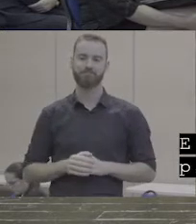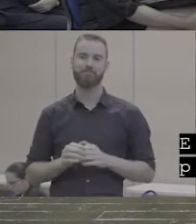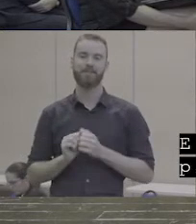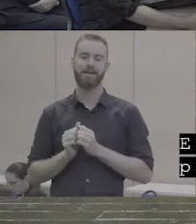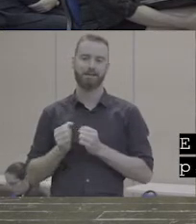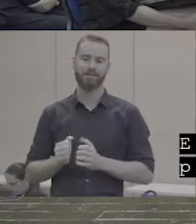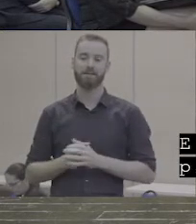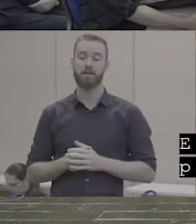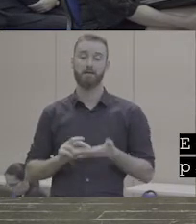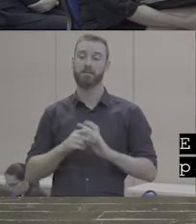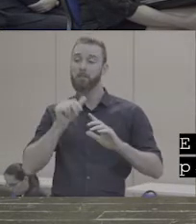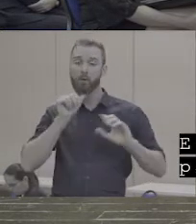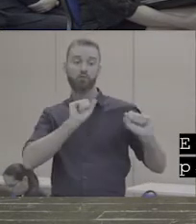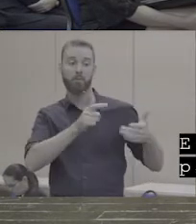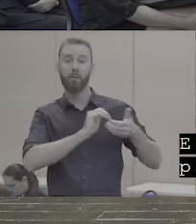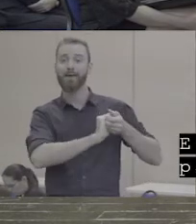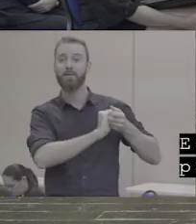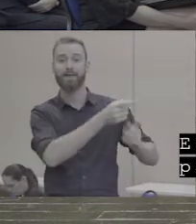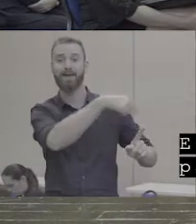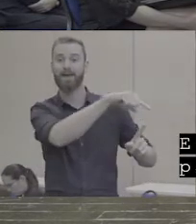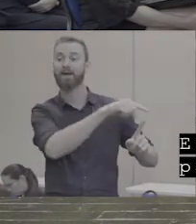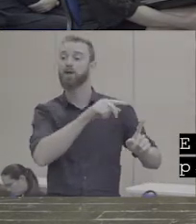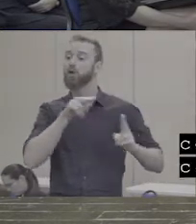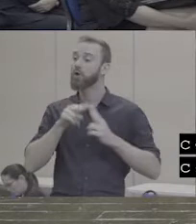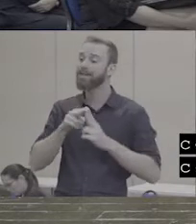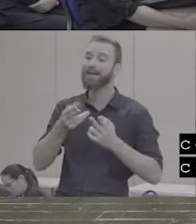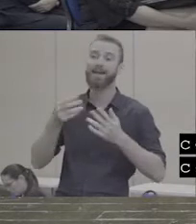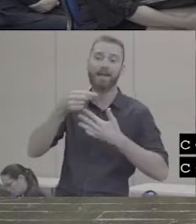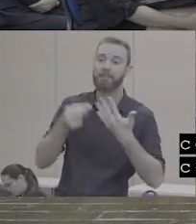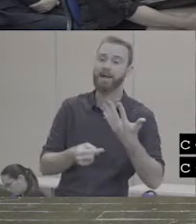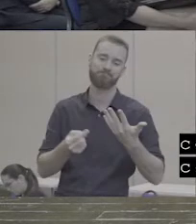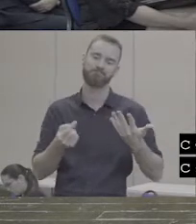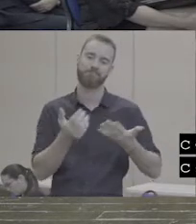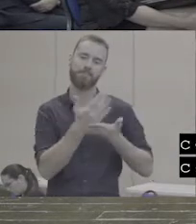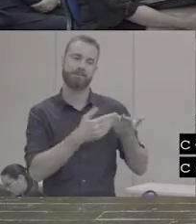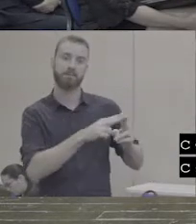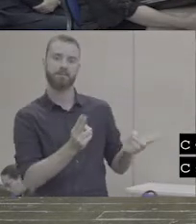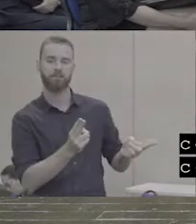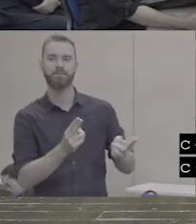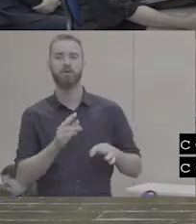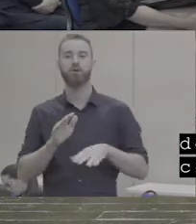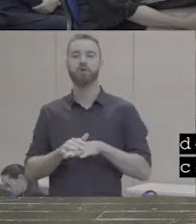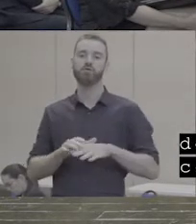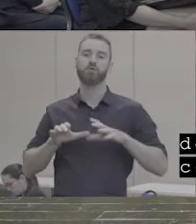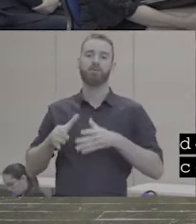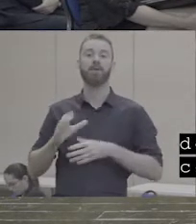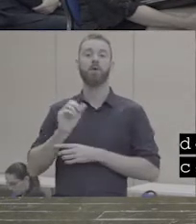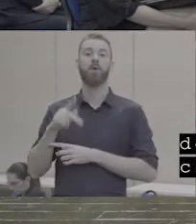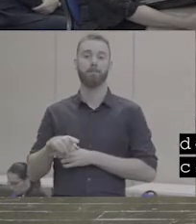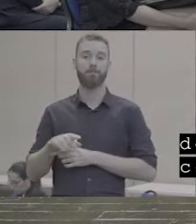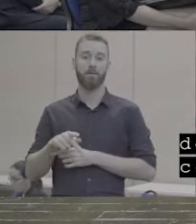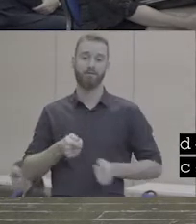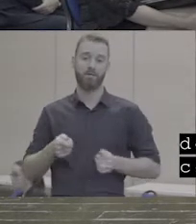Et ce n'est pas tous les partenaires qui connaissent justement ces éléments-là. Au niveau des comités fondateurs de coop, une fois que le